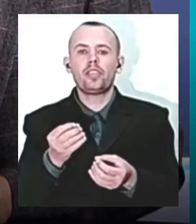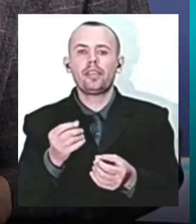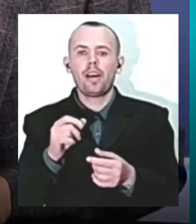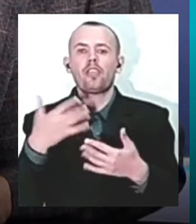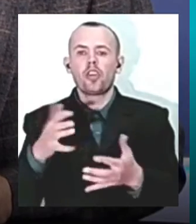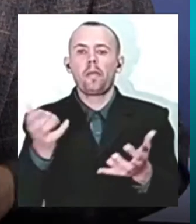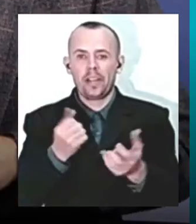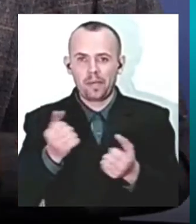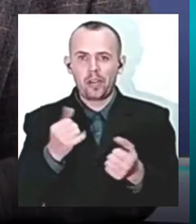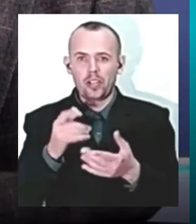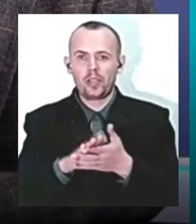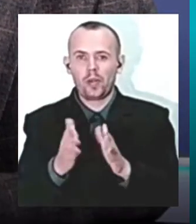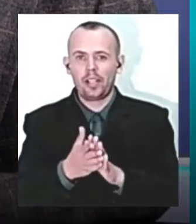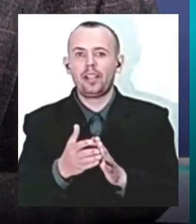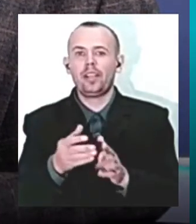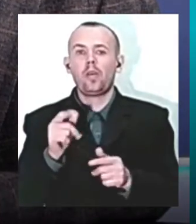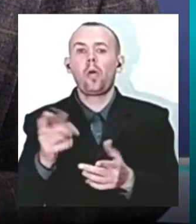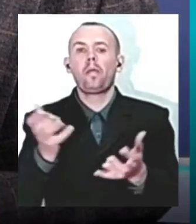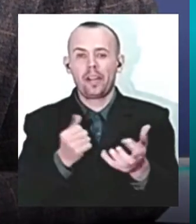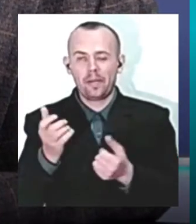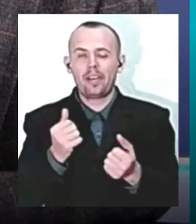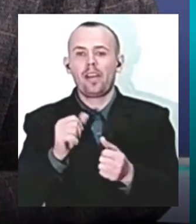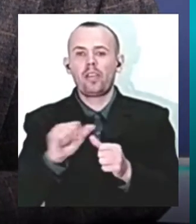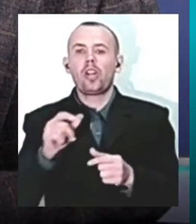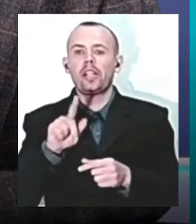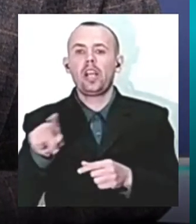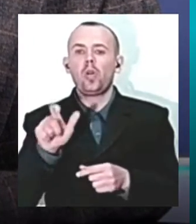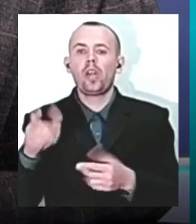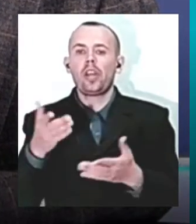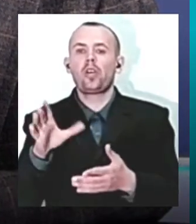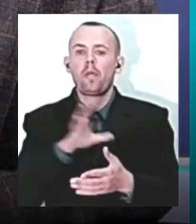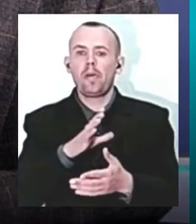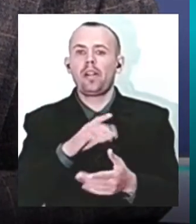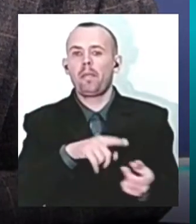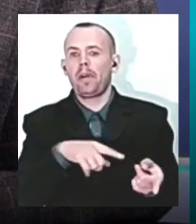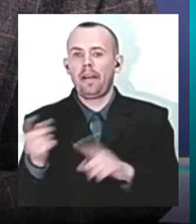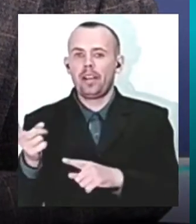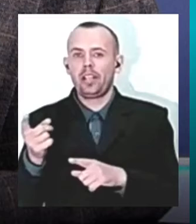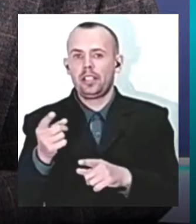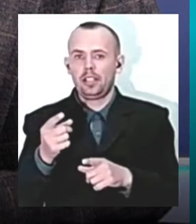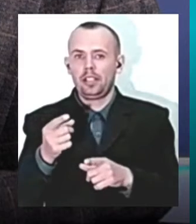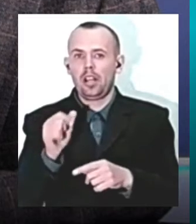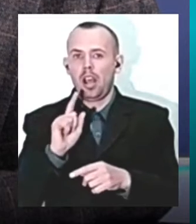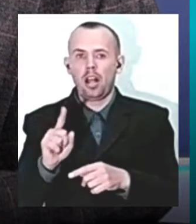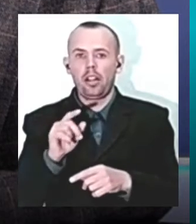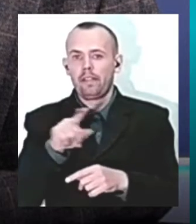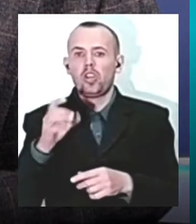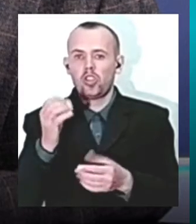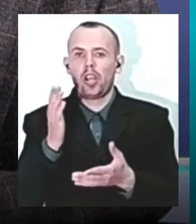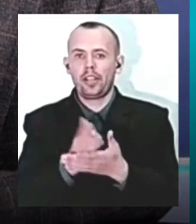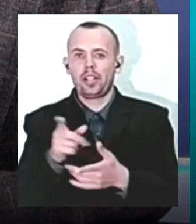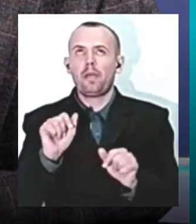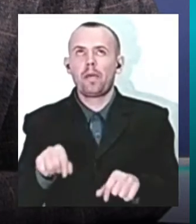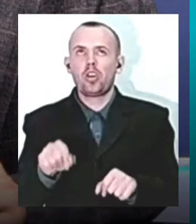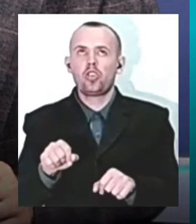ситуації з Міхновського. Ну, приймає виключно тих людей, які були перевезені, але в них ще є там можливість прийняти,